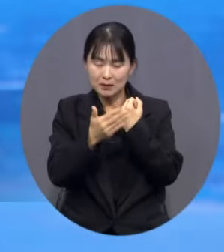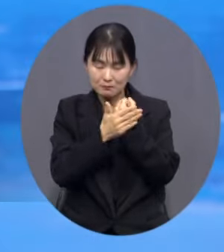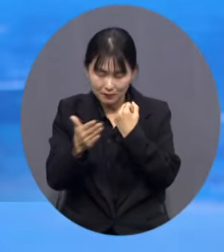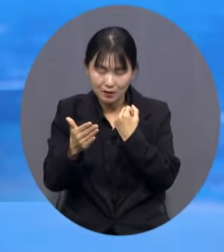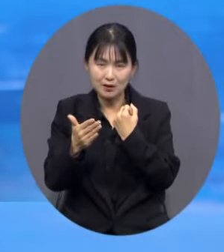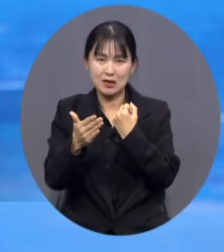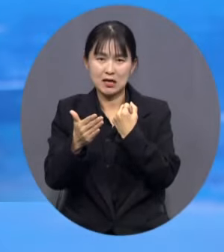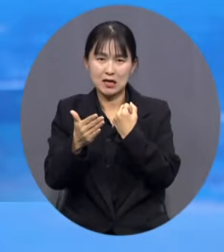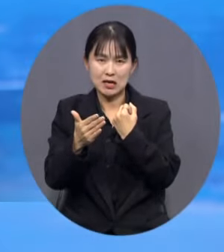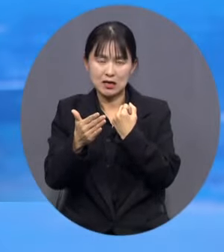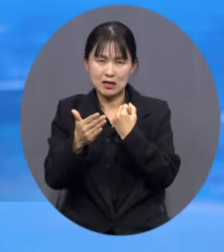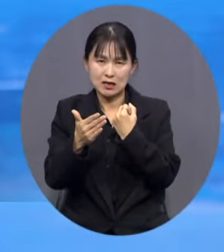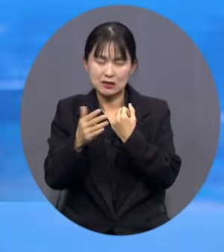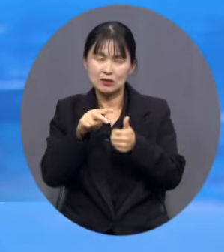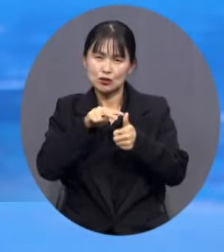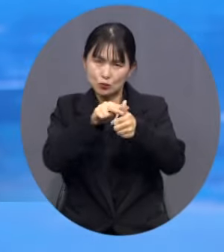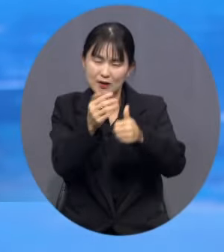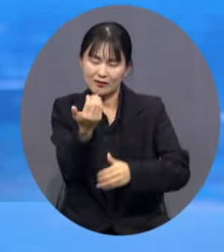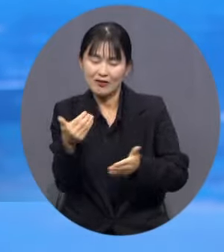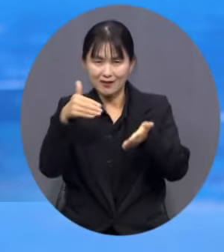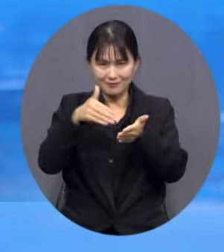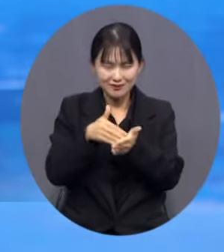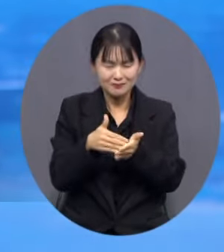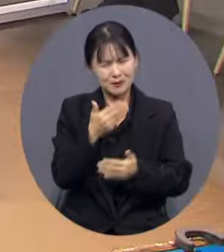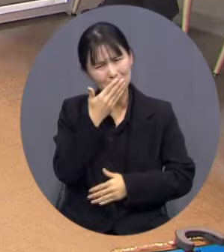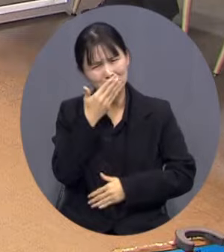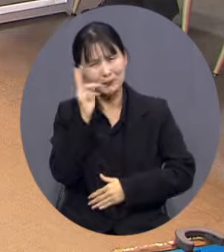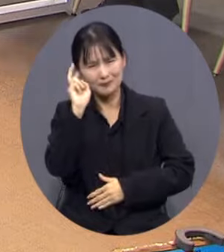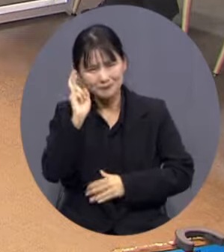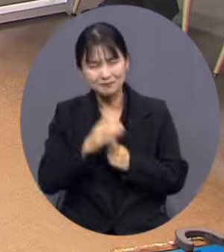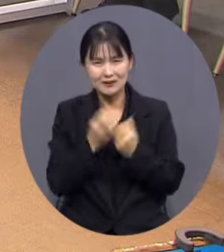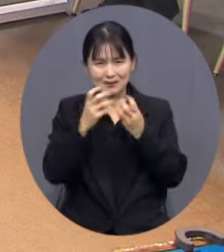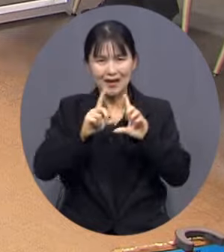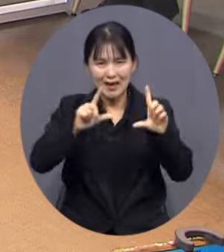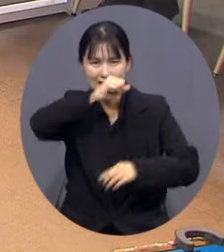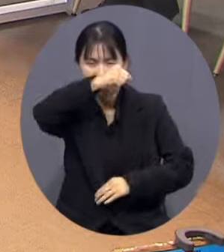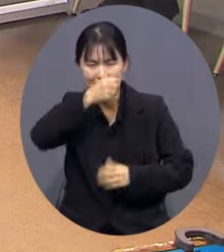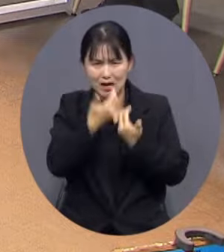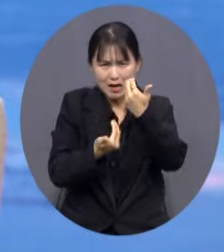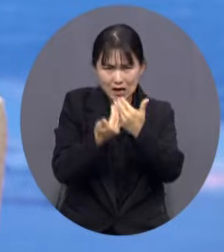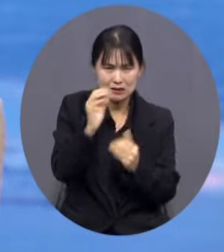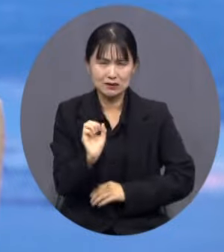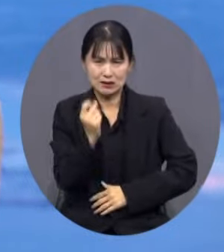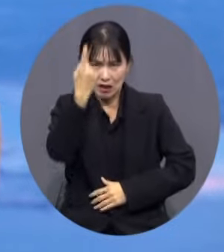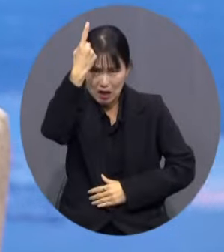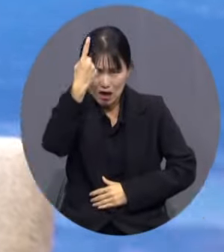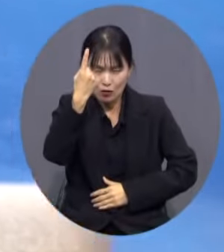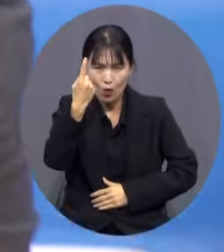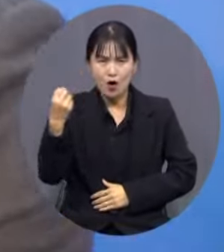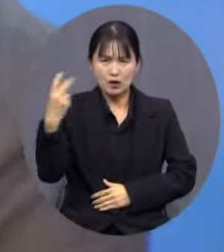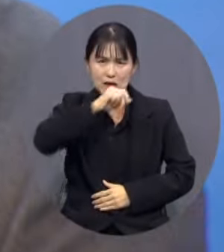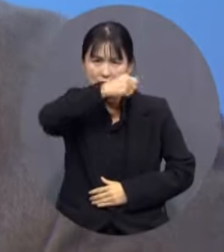어쨌든 그날까지는 좀 여지가 있는 것으로. 새해 예산안 갈등으로 본회의 의결